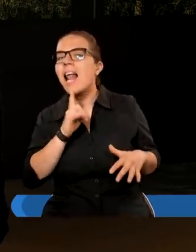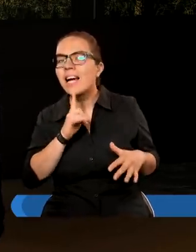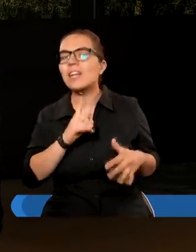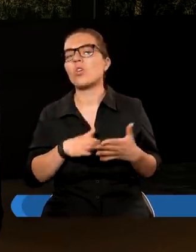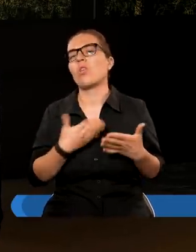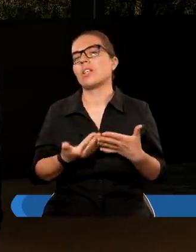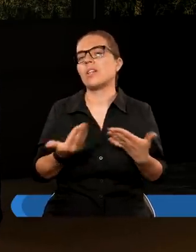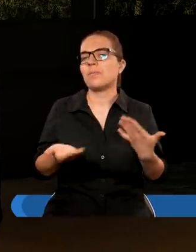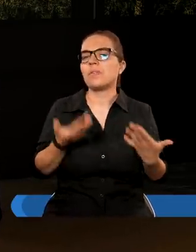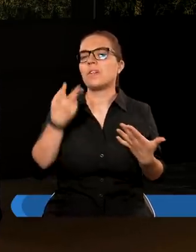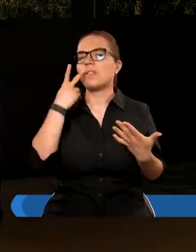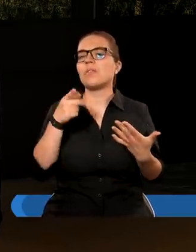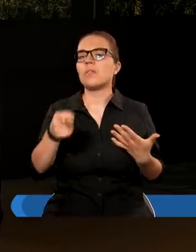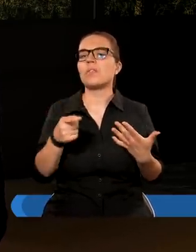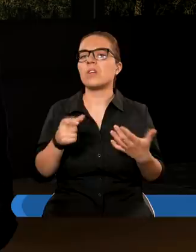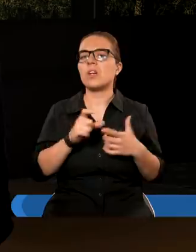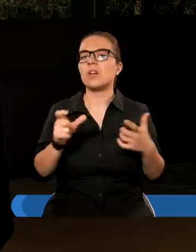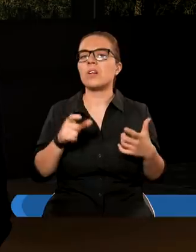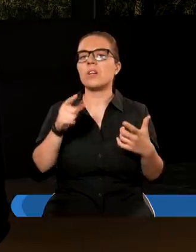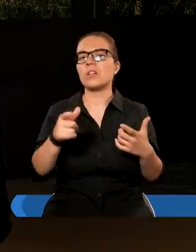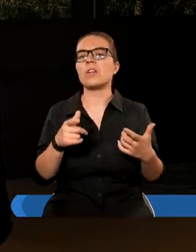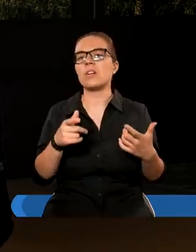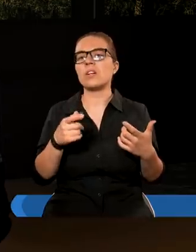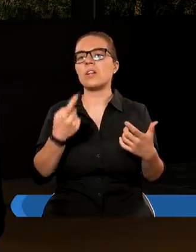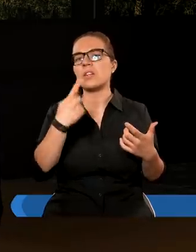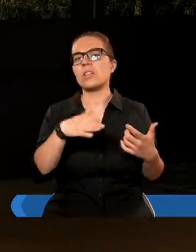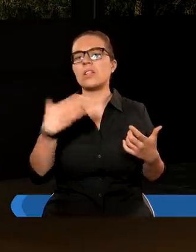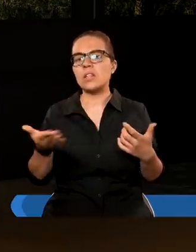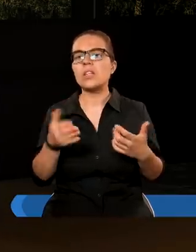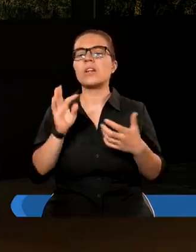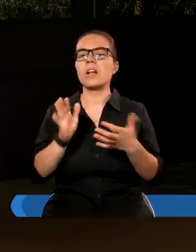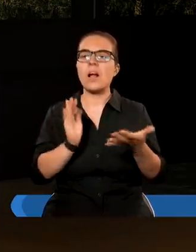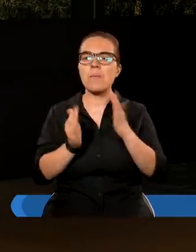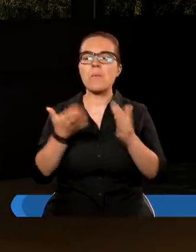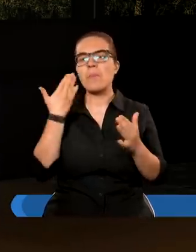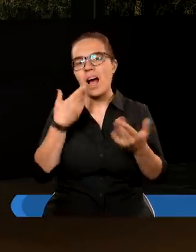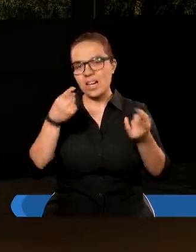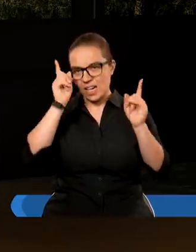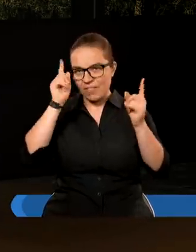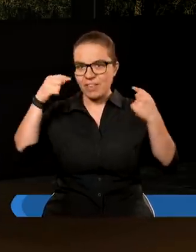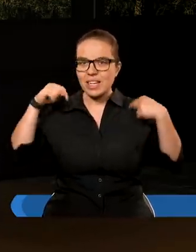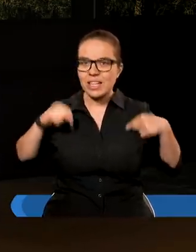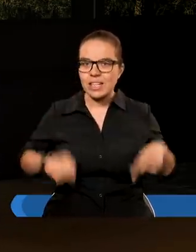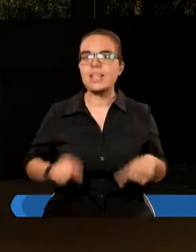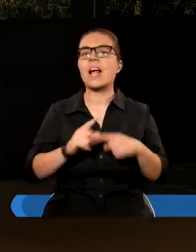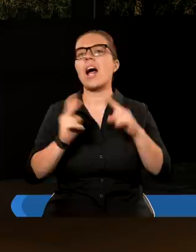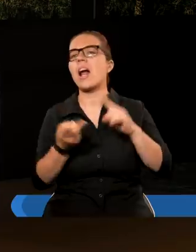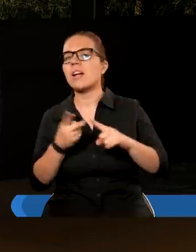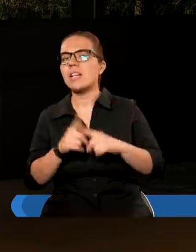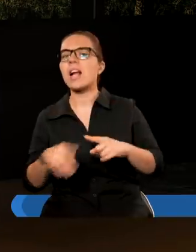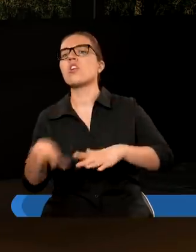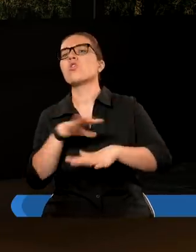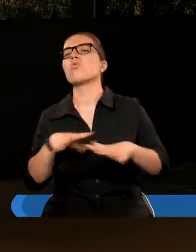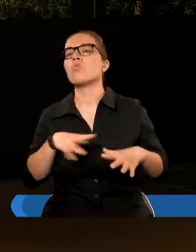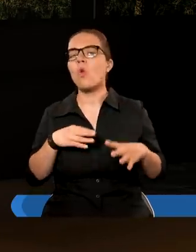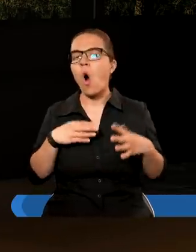ciężkie czasy będą objawiać się dwutorowo. Z jednej strony właśnie w taki sposób bardzo fizyczny, a z drugiej strony w sposób duchowy,